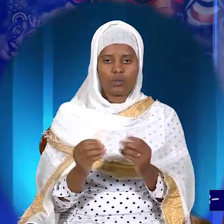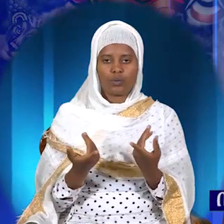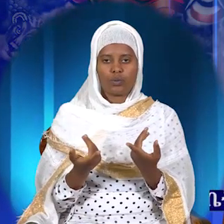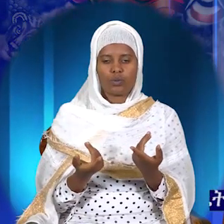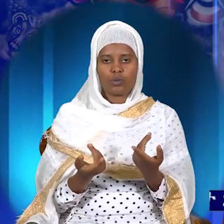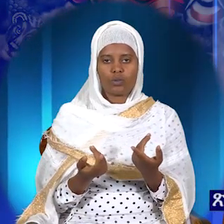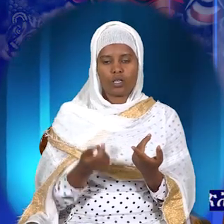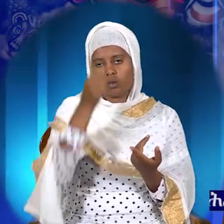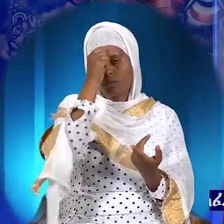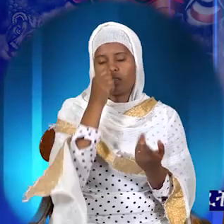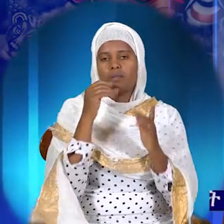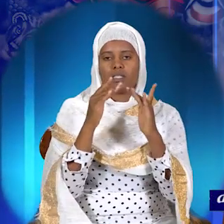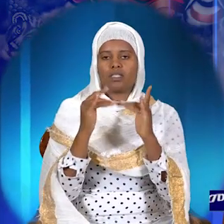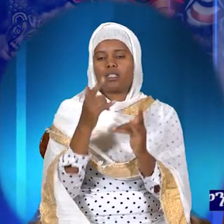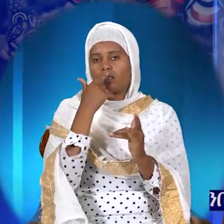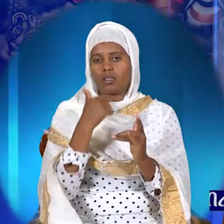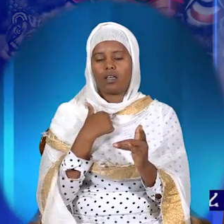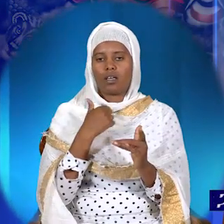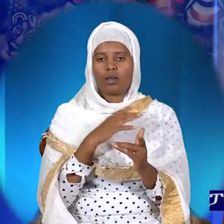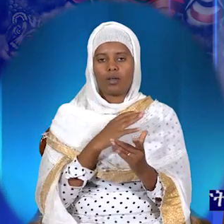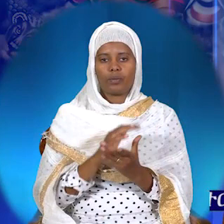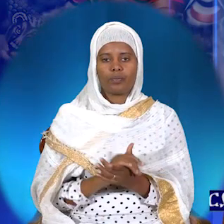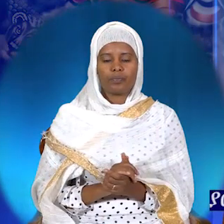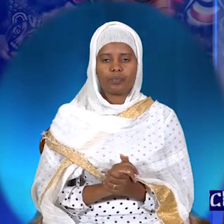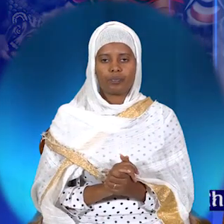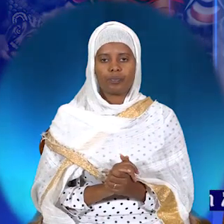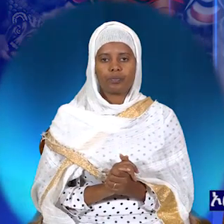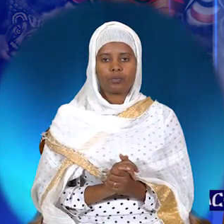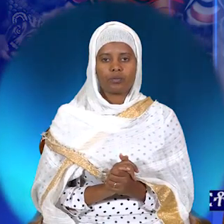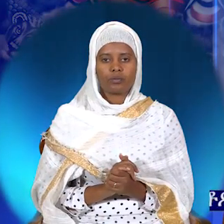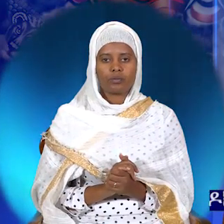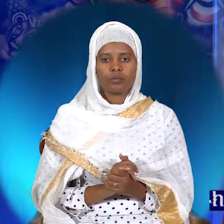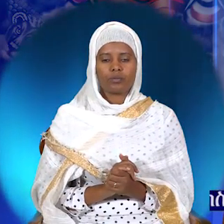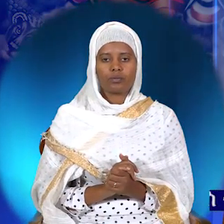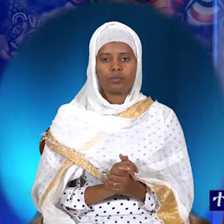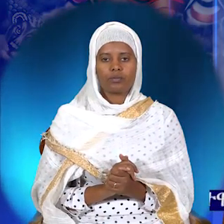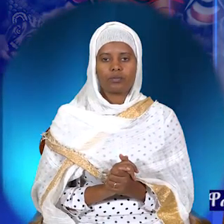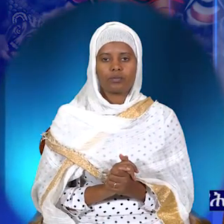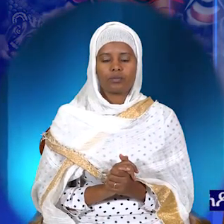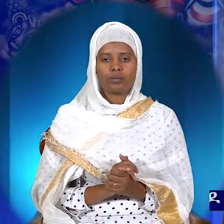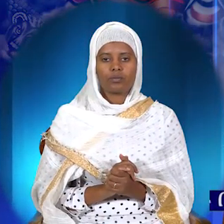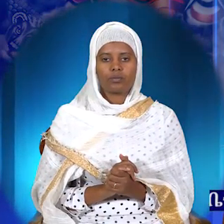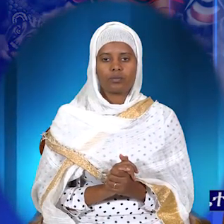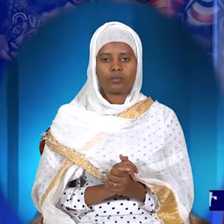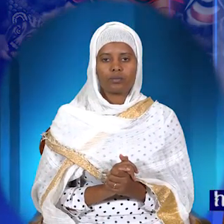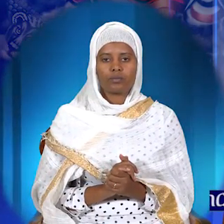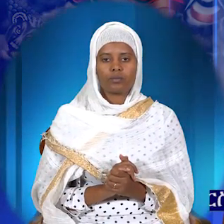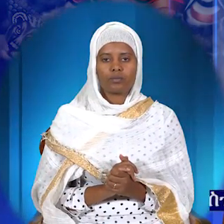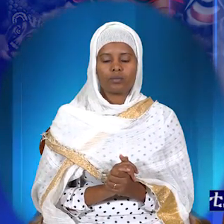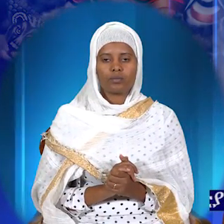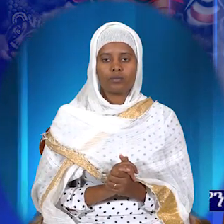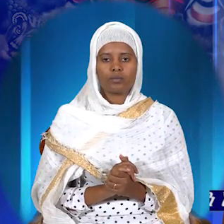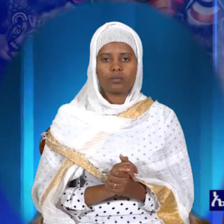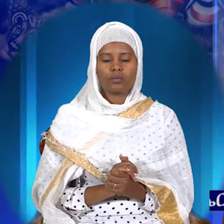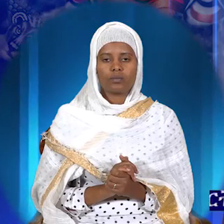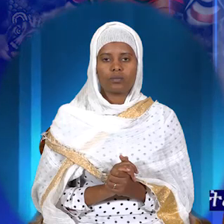إلو قدوس أغنات إيوس أب حيمانوس أبو عصرت حدا كابشو عتا سقابشو مونتا تغيسو ولو